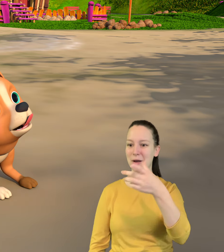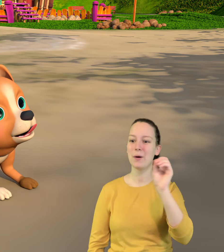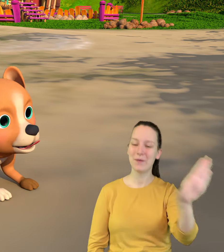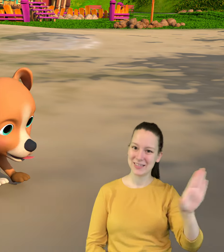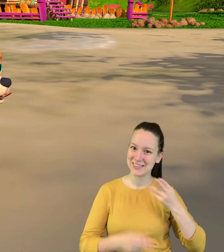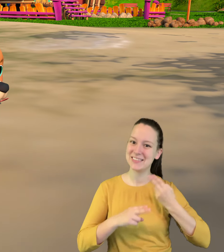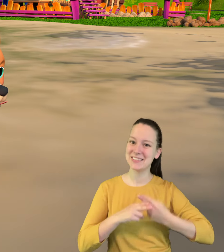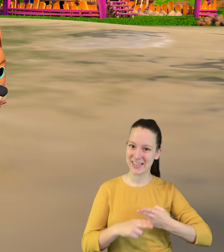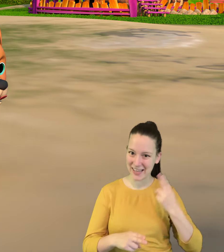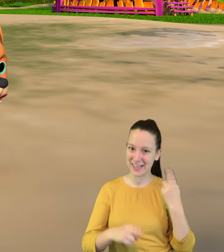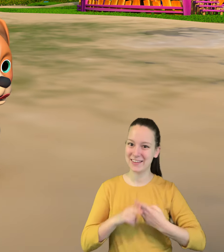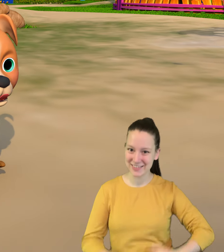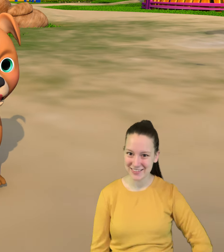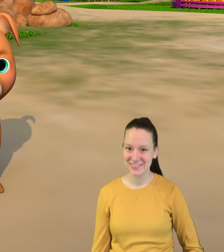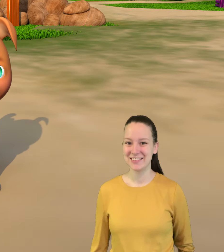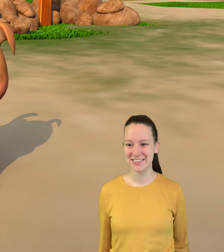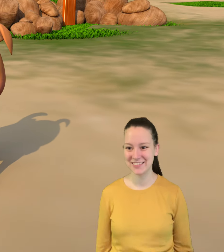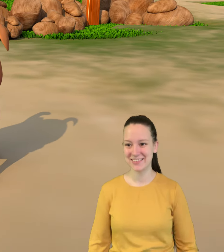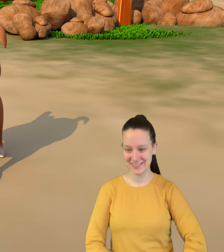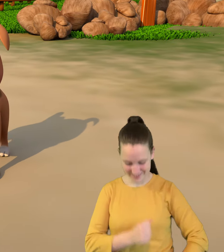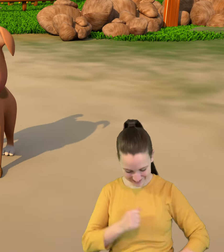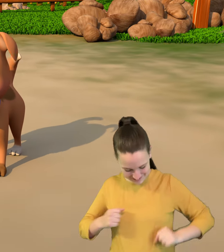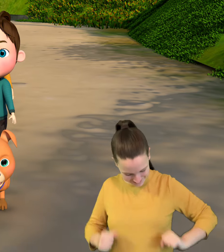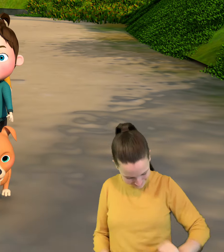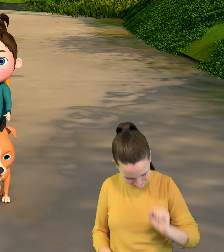ち名前は